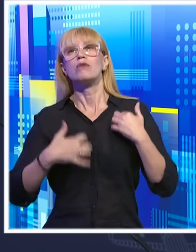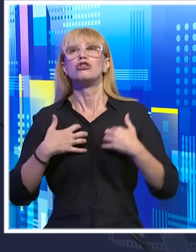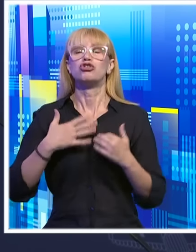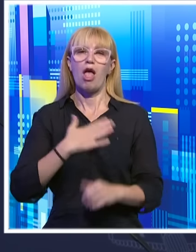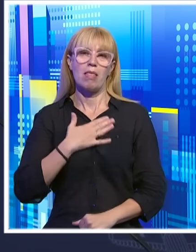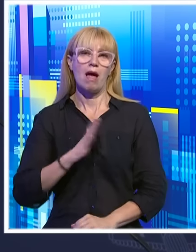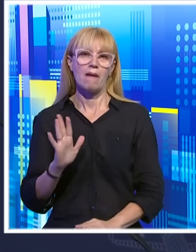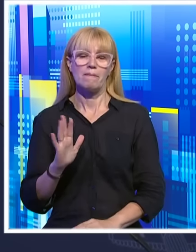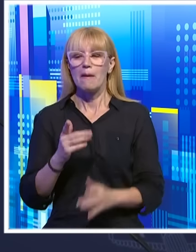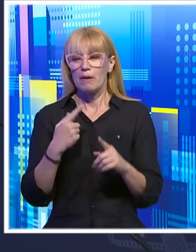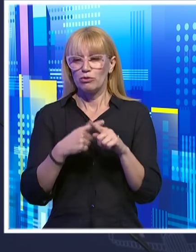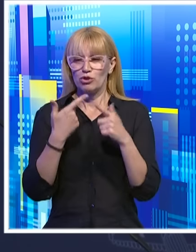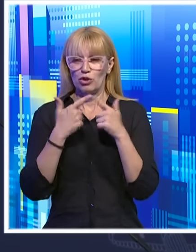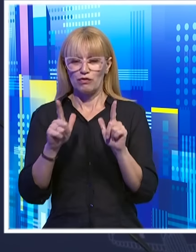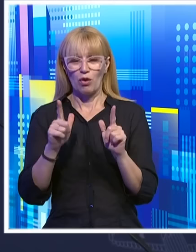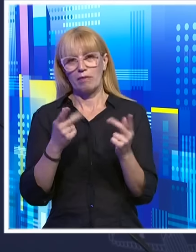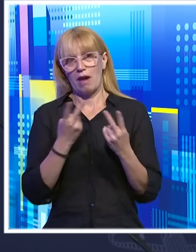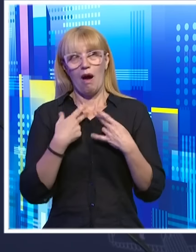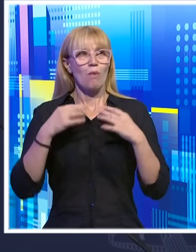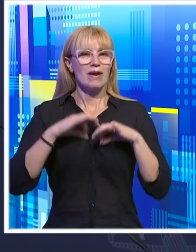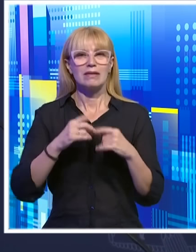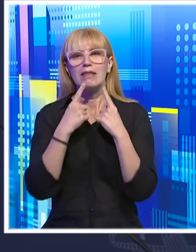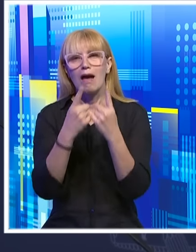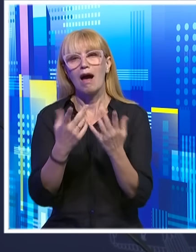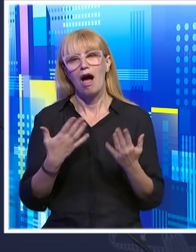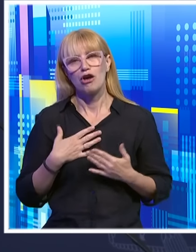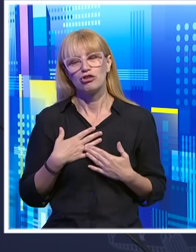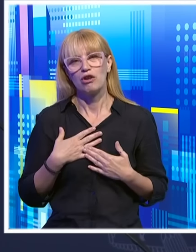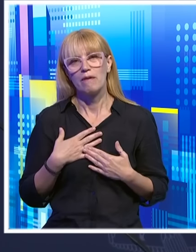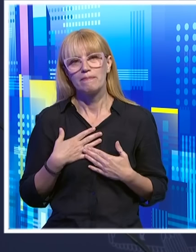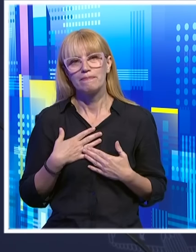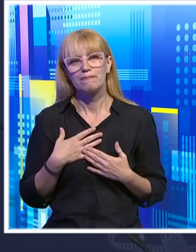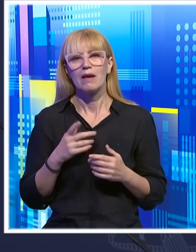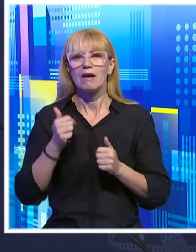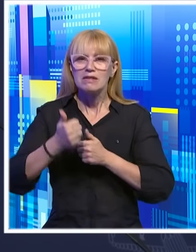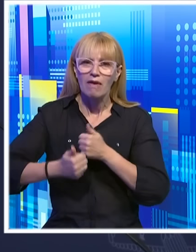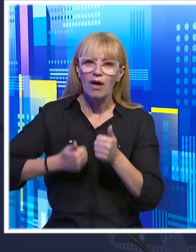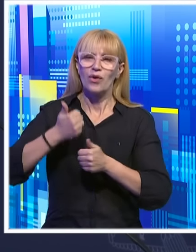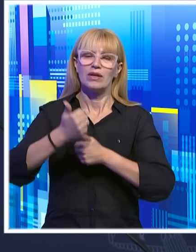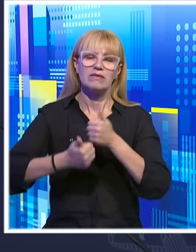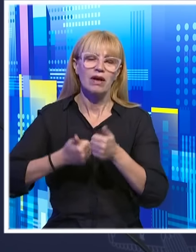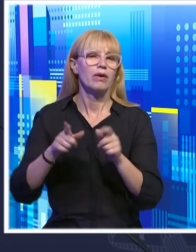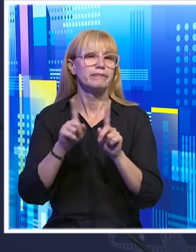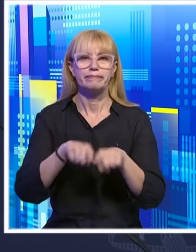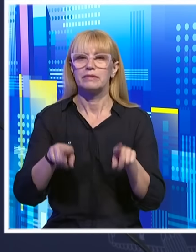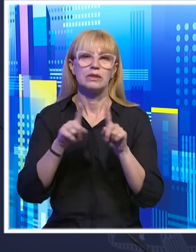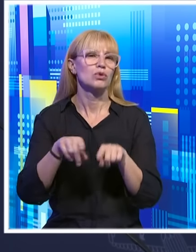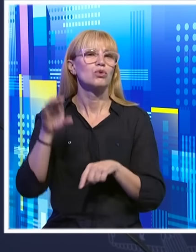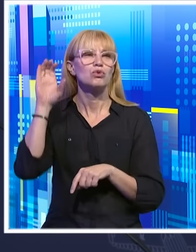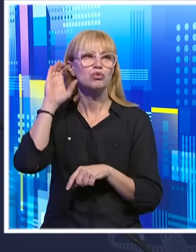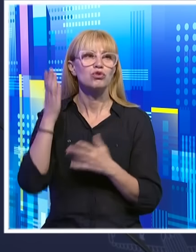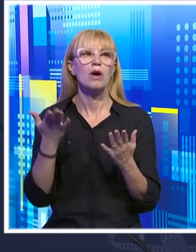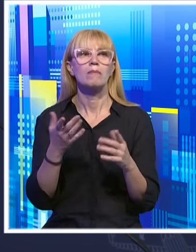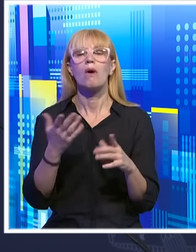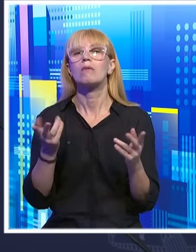kažem, i to veoma dobronamerno, svake godine slušam o tome kako će svi